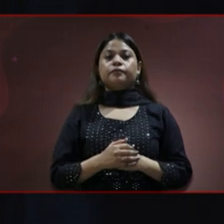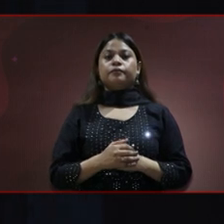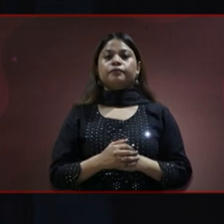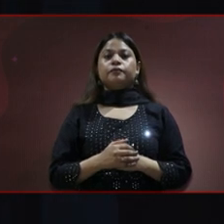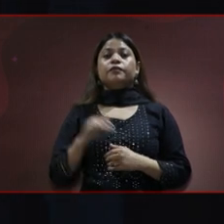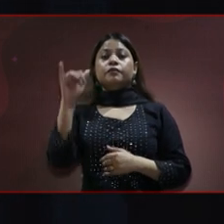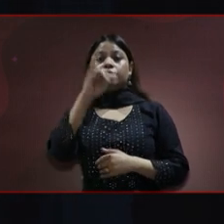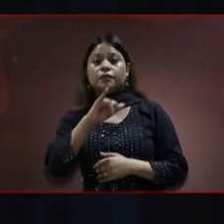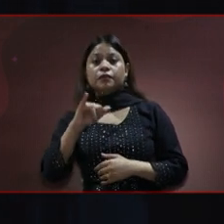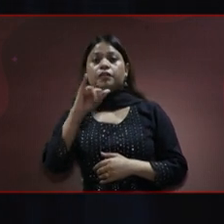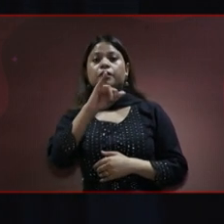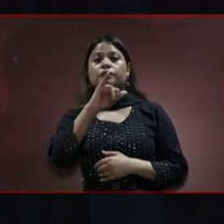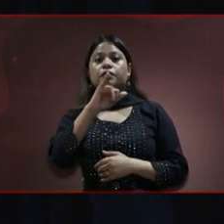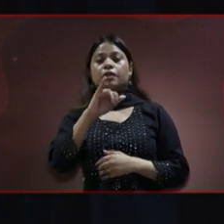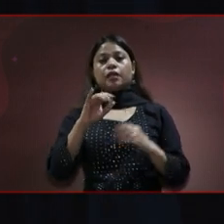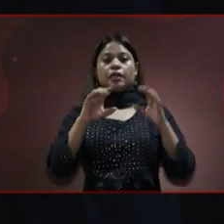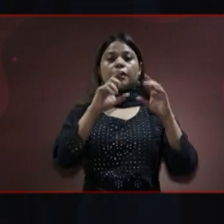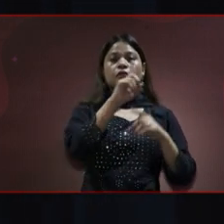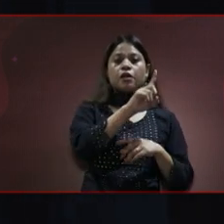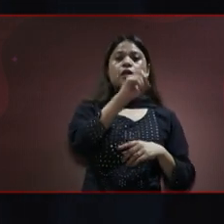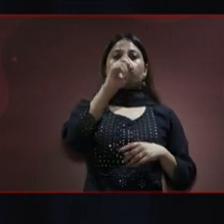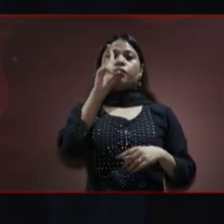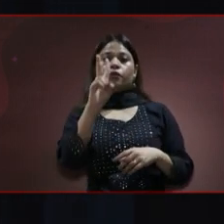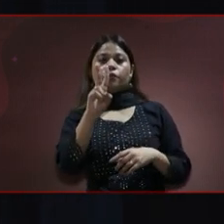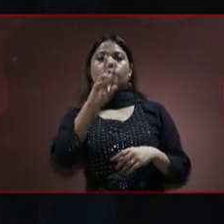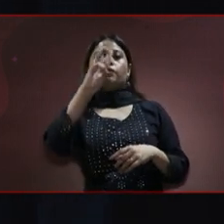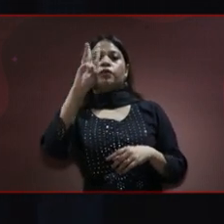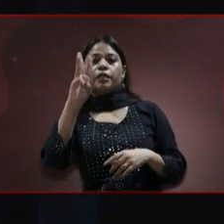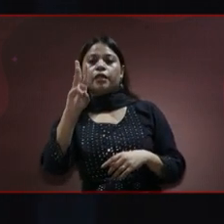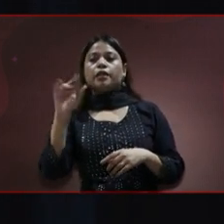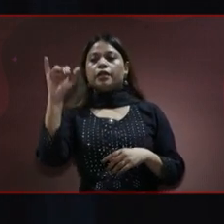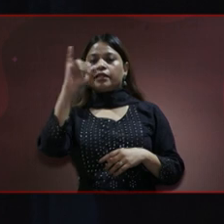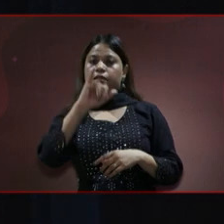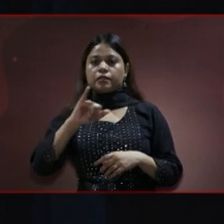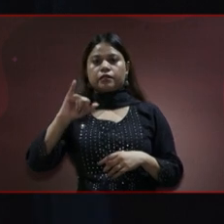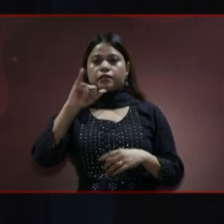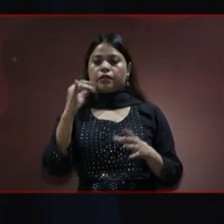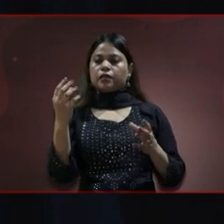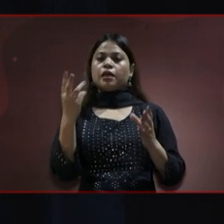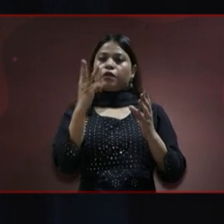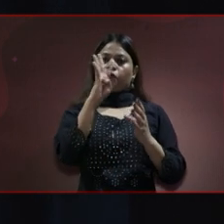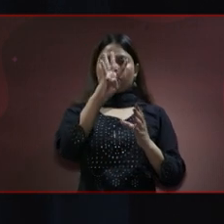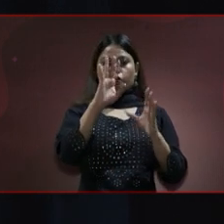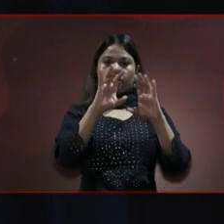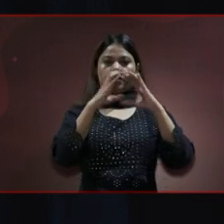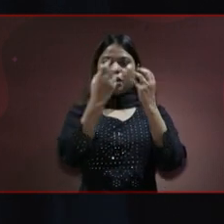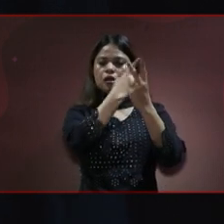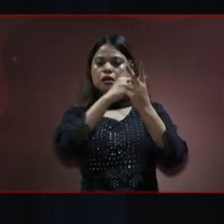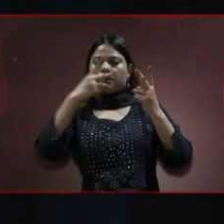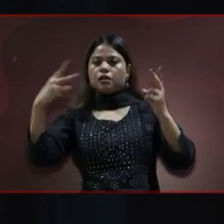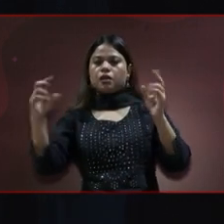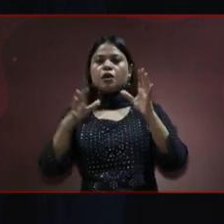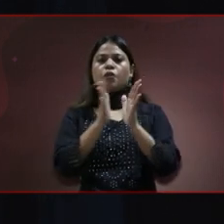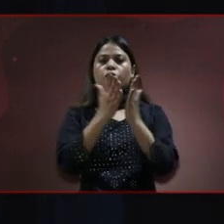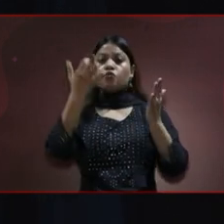Class 1-2-3-6 ये 4 क्लास की किताब, इस बार नई किताब छप चुकी है। बहुत अप्रिशिएशन आ रहा है। Class 6 की